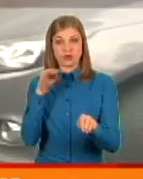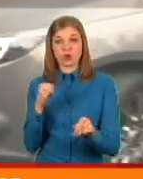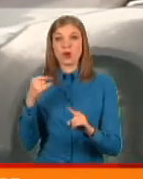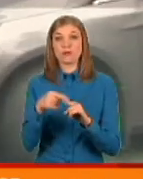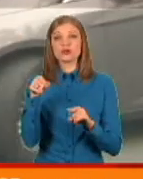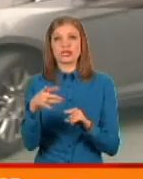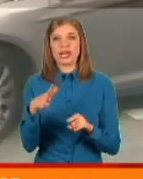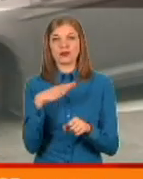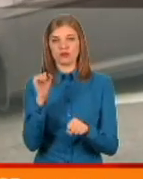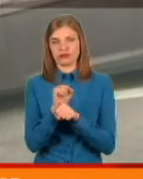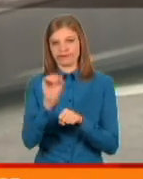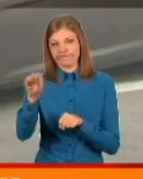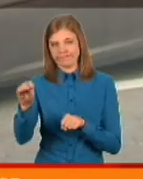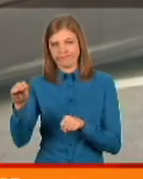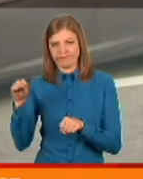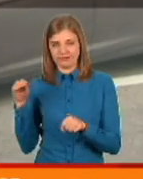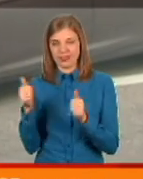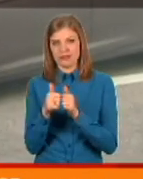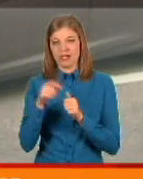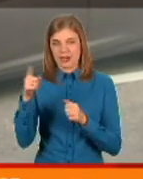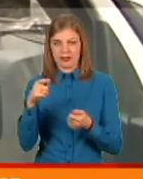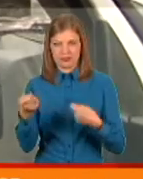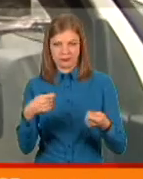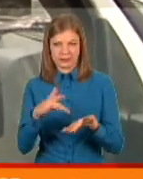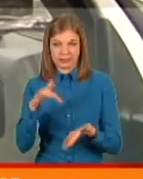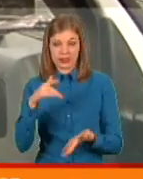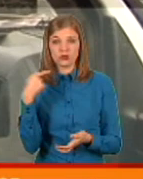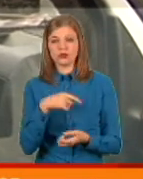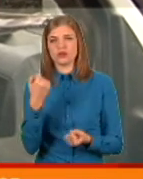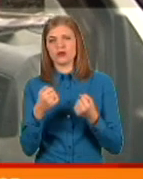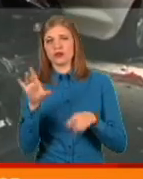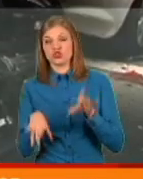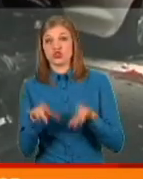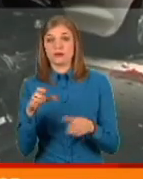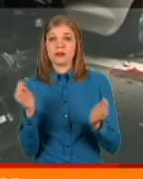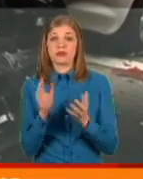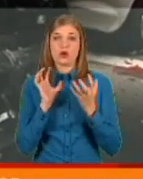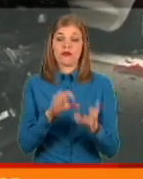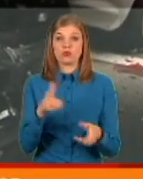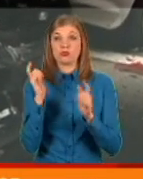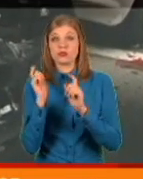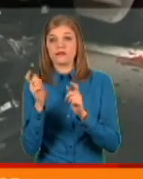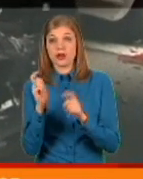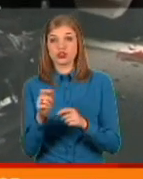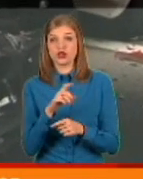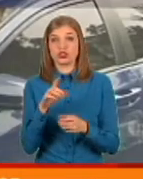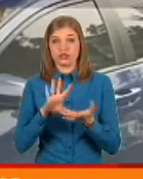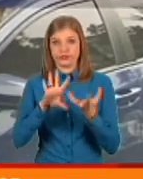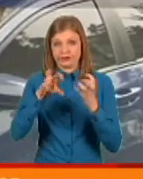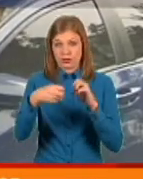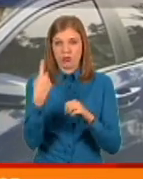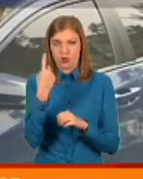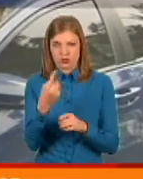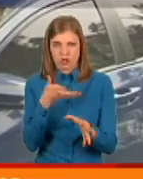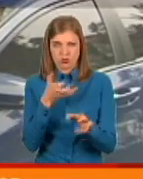ще й ті, які були припарковані біля бізнес-центру. Легковики, джипи, мікроавтобуси і вантажівки закручені